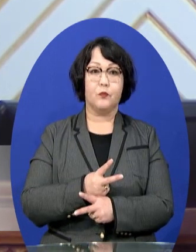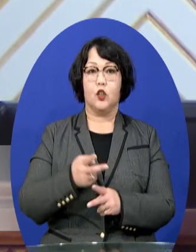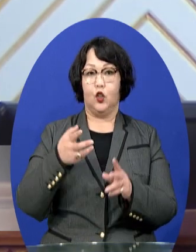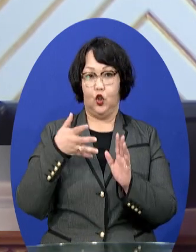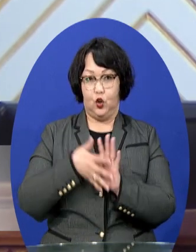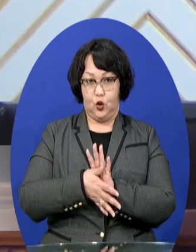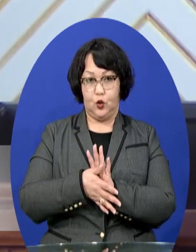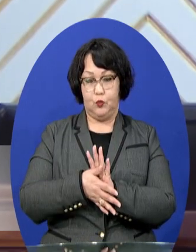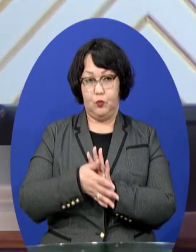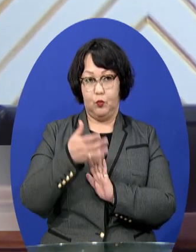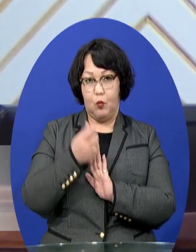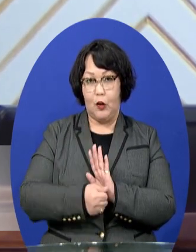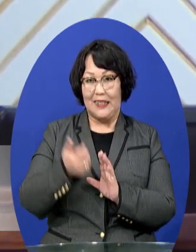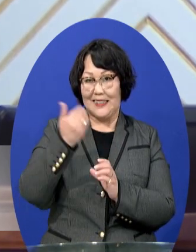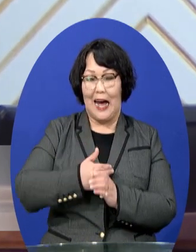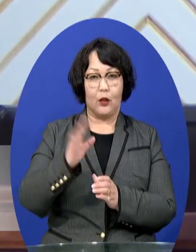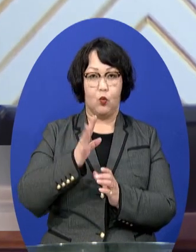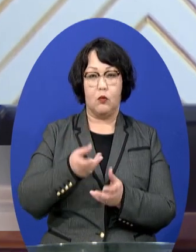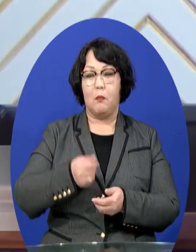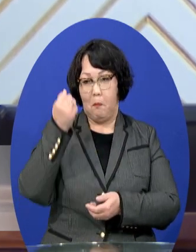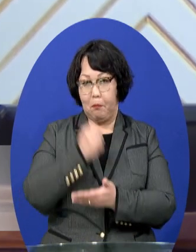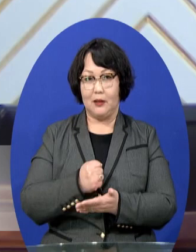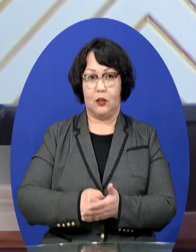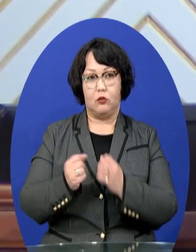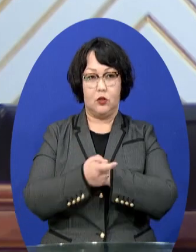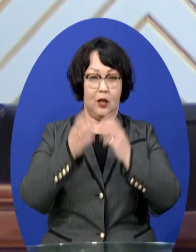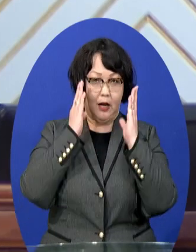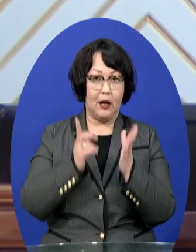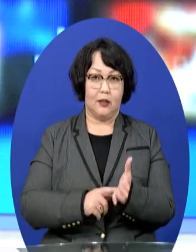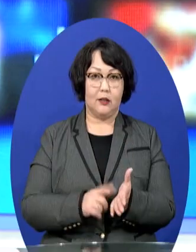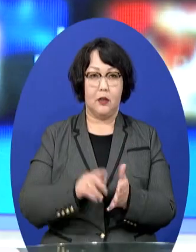төсвийн альва нэгэн барьер гүнгээр батлагдлаар одоо байнгаар анхаарах хэрэгтэй.